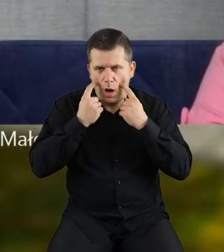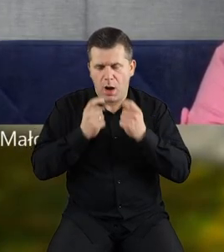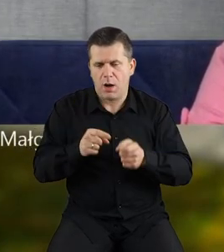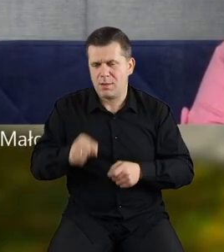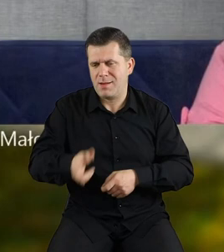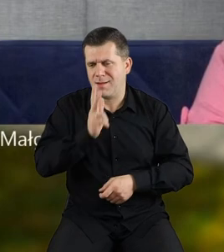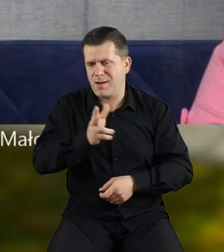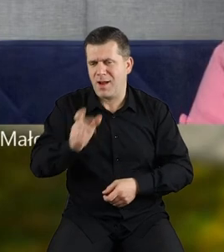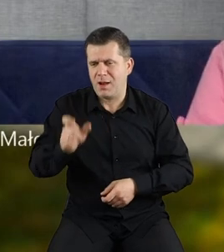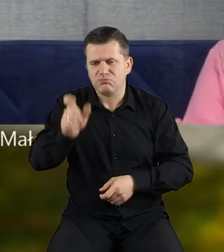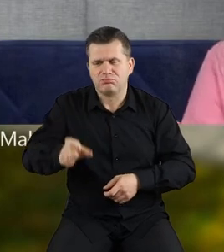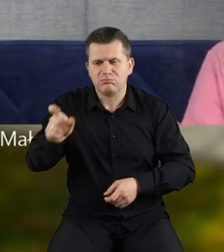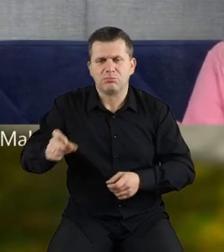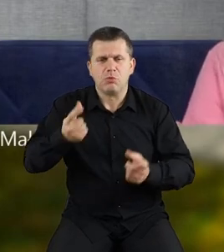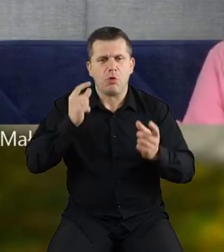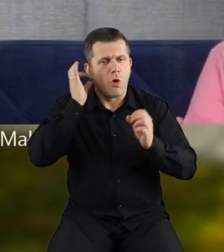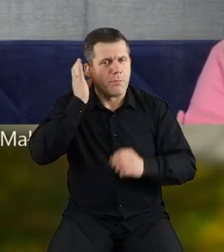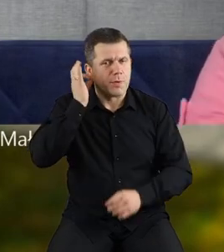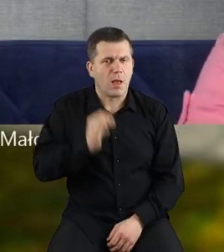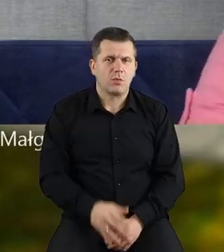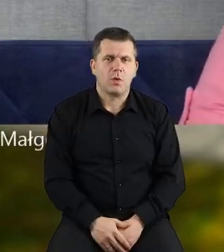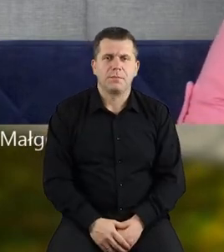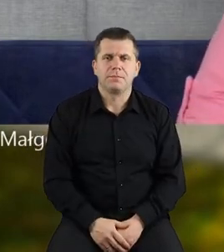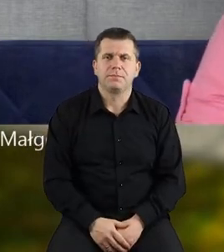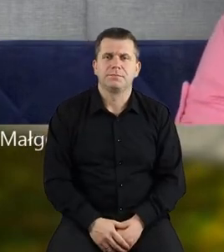płakać nad każdą tą kobietą.